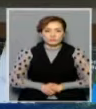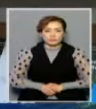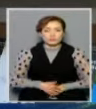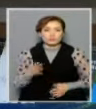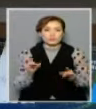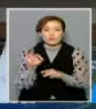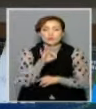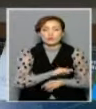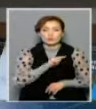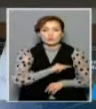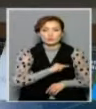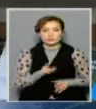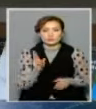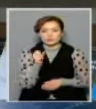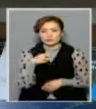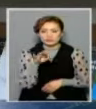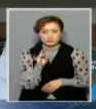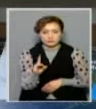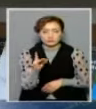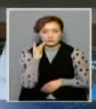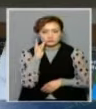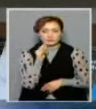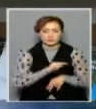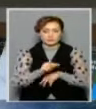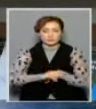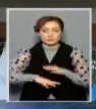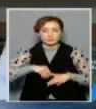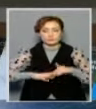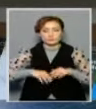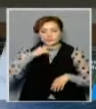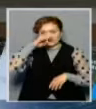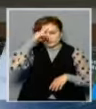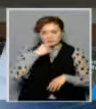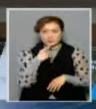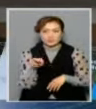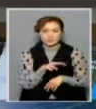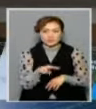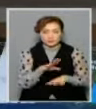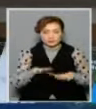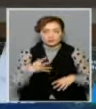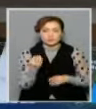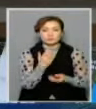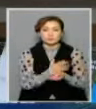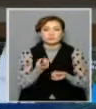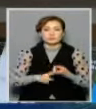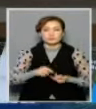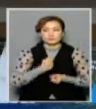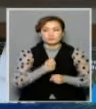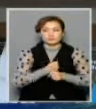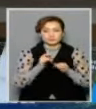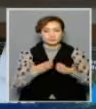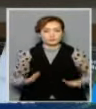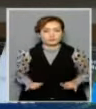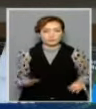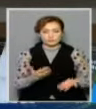Если говорить о творческом пути Кадыра Жусупа, он прошел обучение по специальности казахский язык и литература. Данная сфера стала его делом